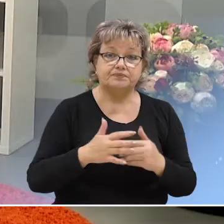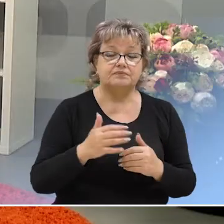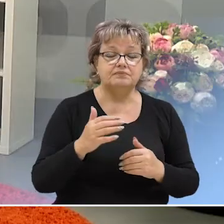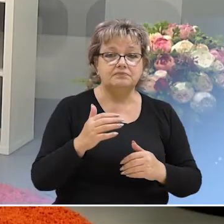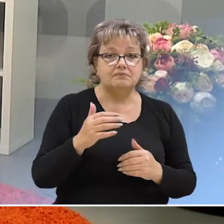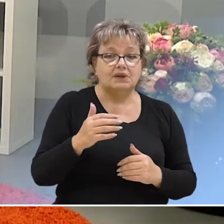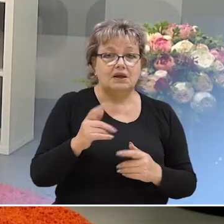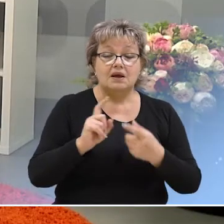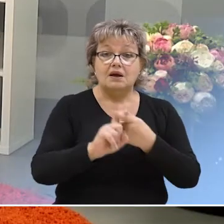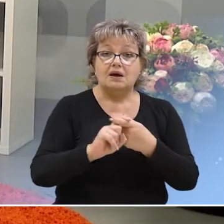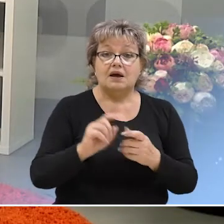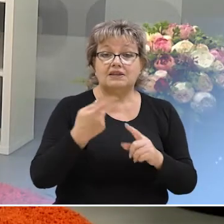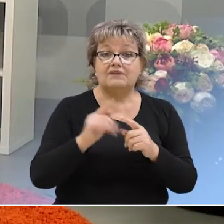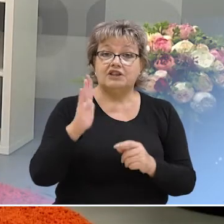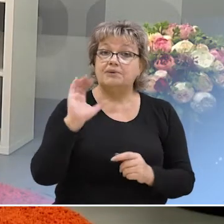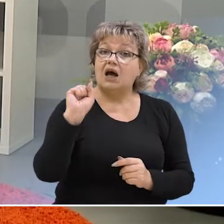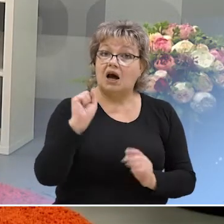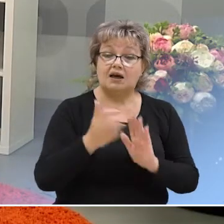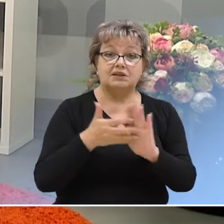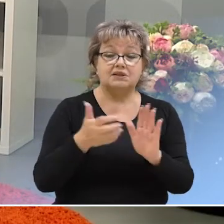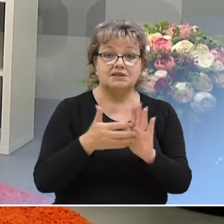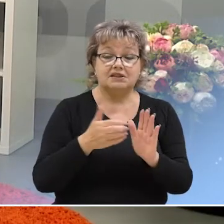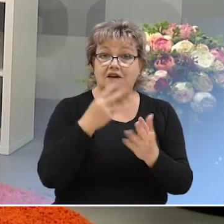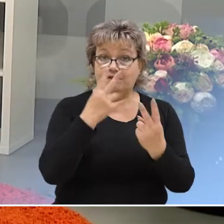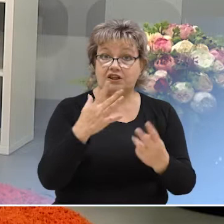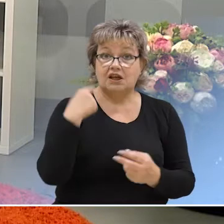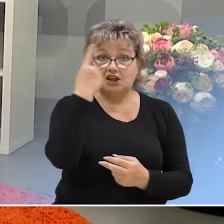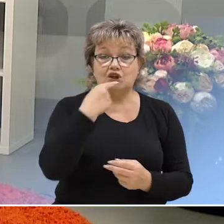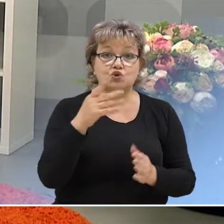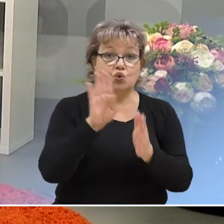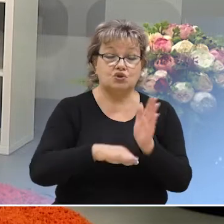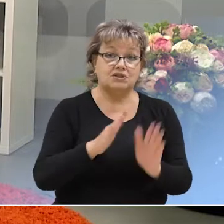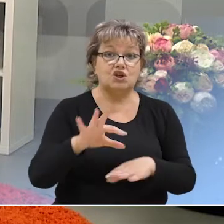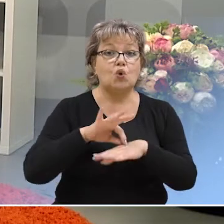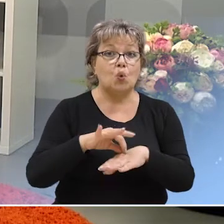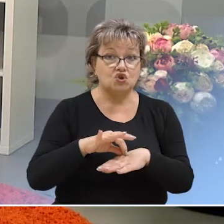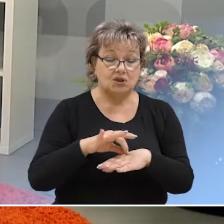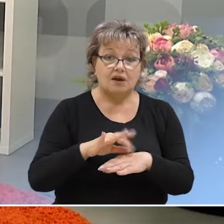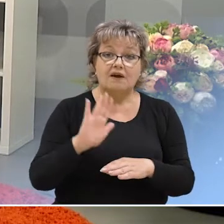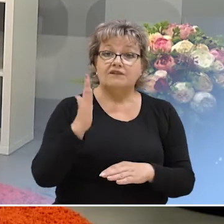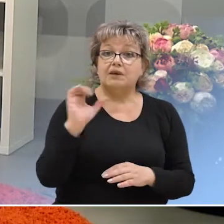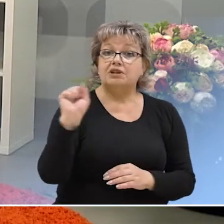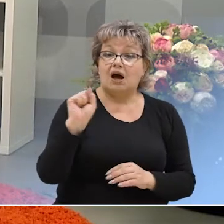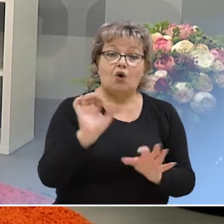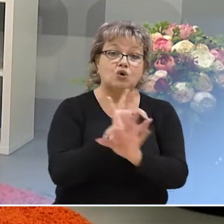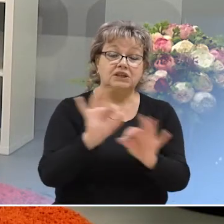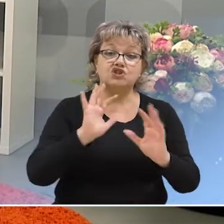один важный борец с инфекциями – это витамин А. Недостаток витамина видно прямо на лицо, ухудшается состояние кожи. Так вот,